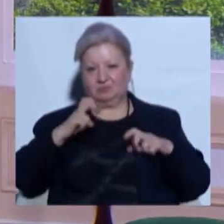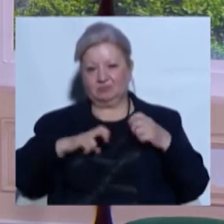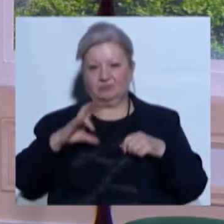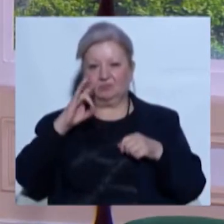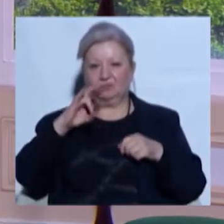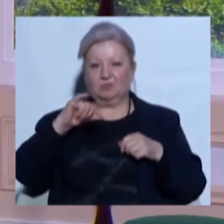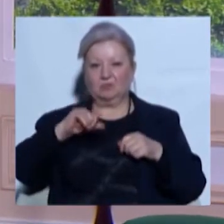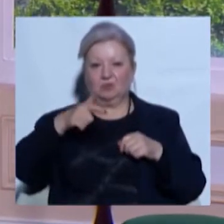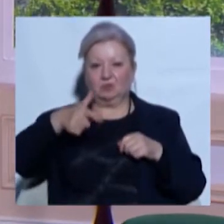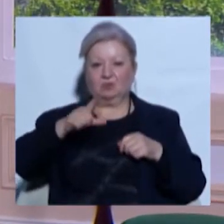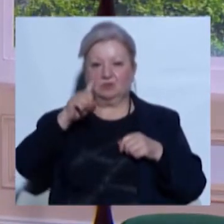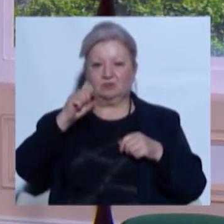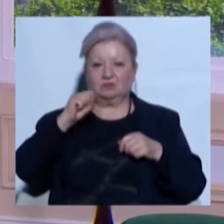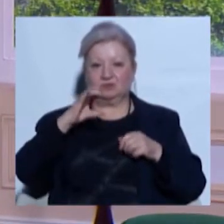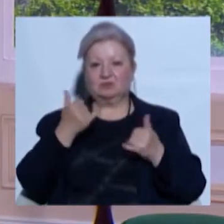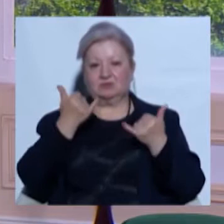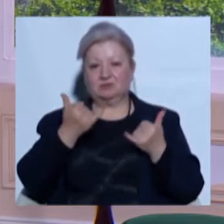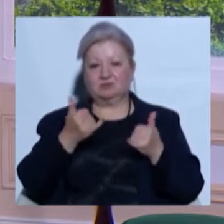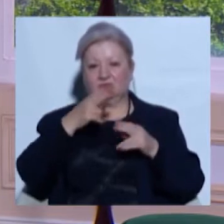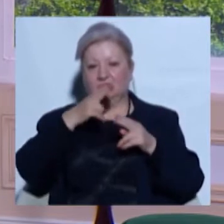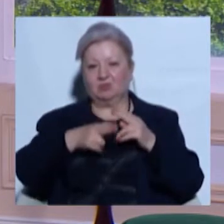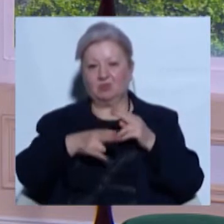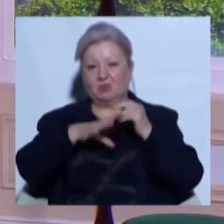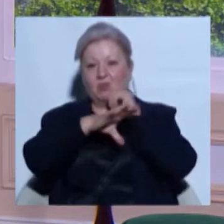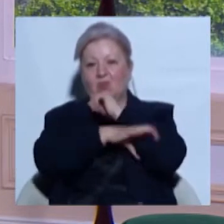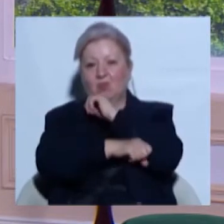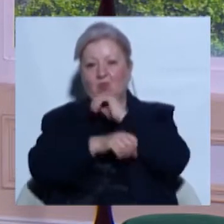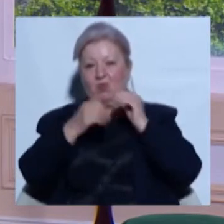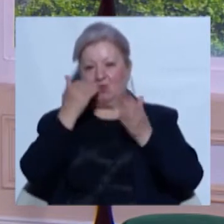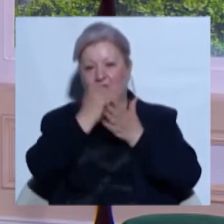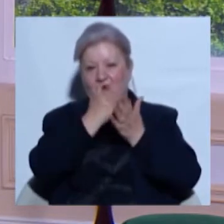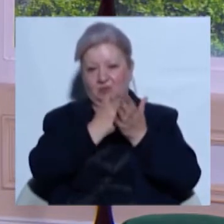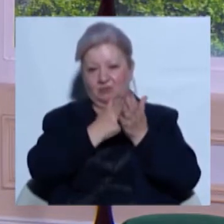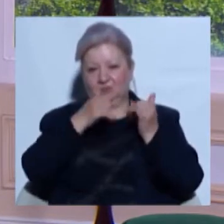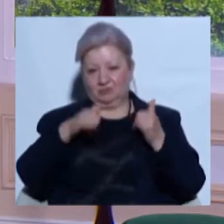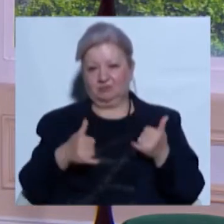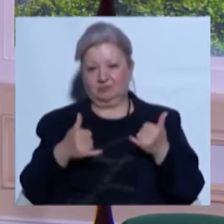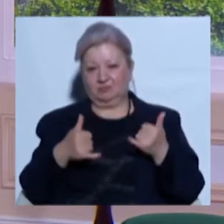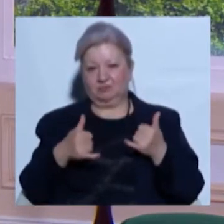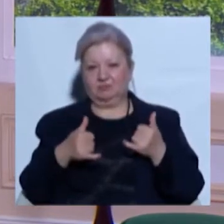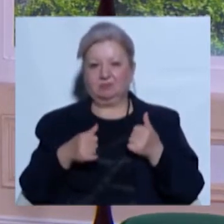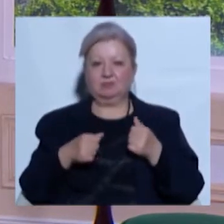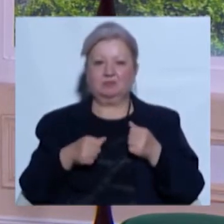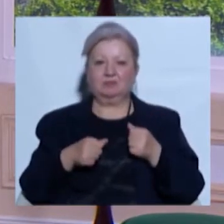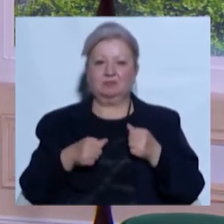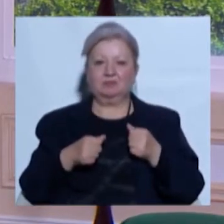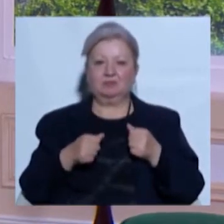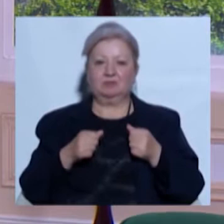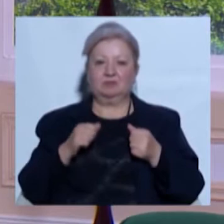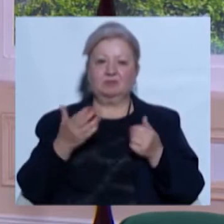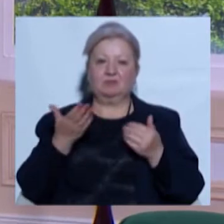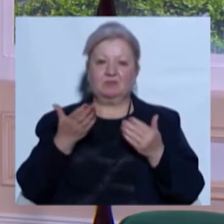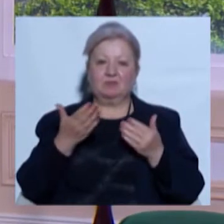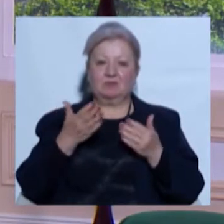Da dadga jami çöni kanşoru bise. Es am sastavlu tels polu gavgatiliye çöni. Ari